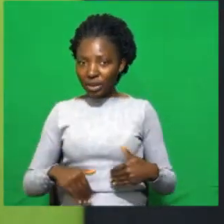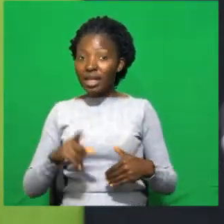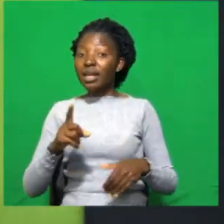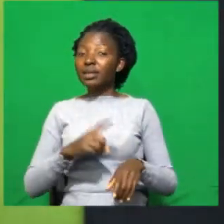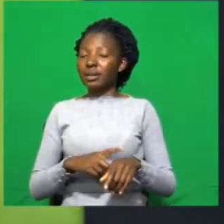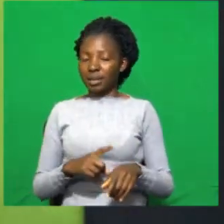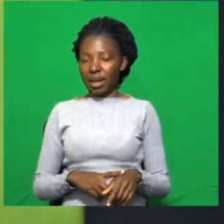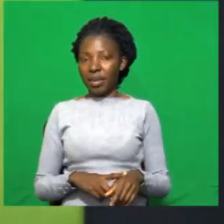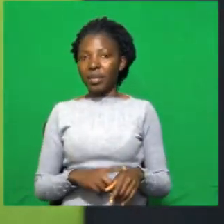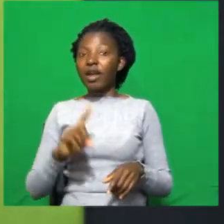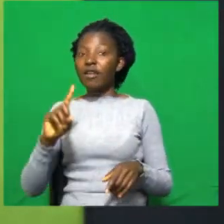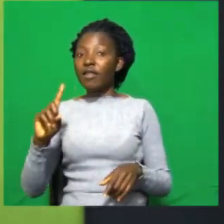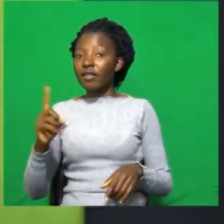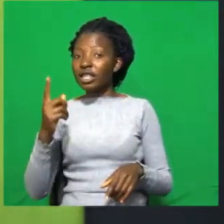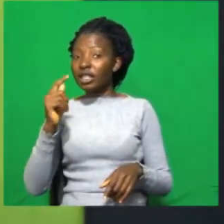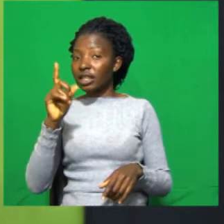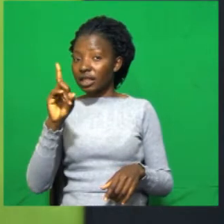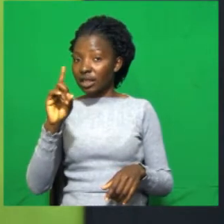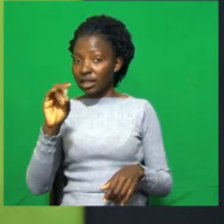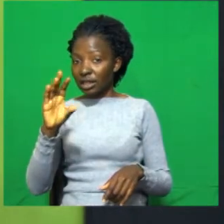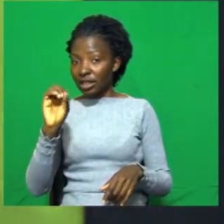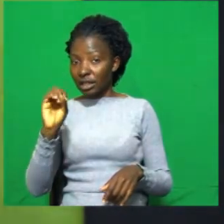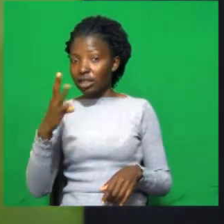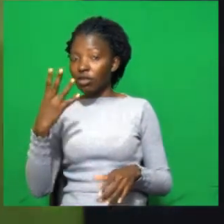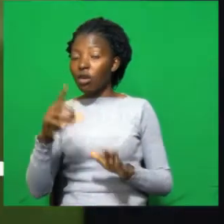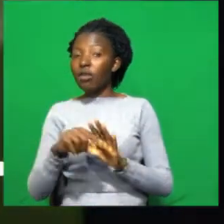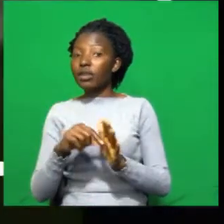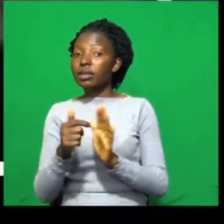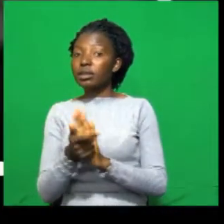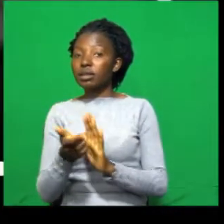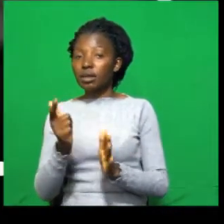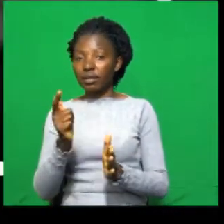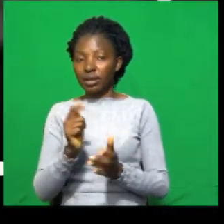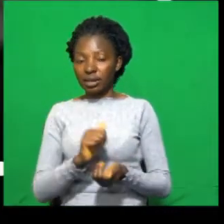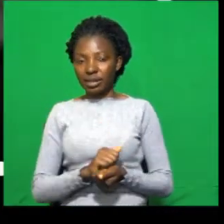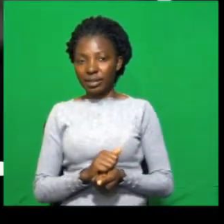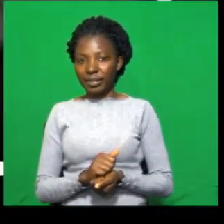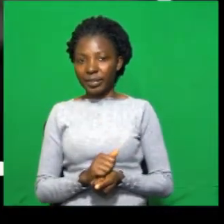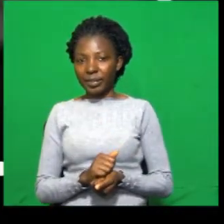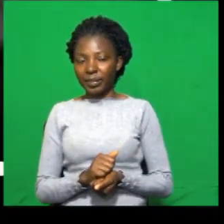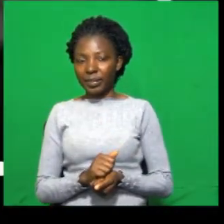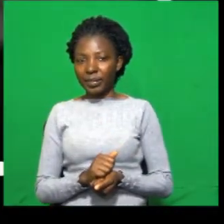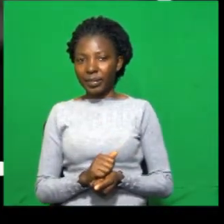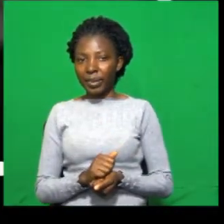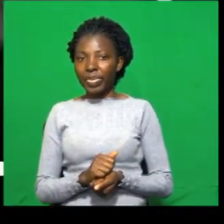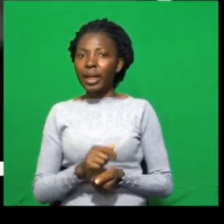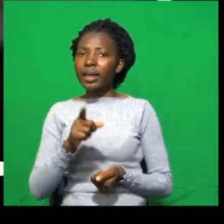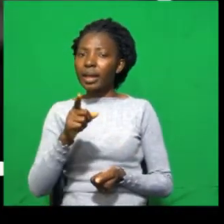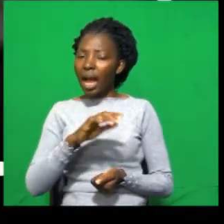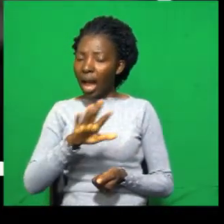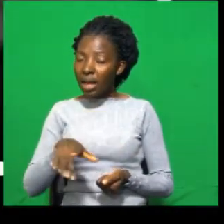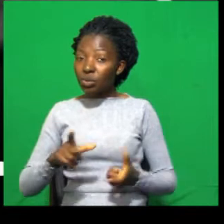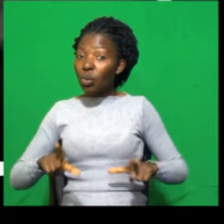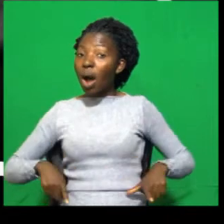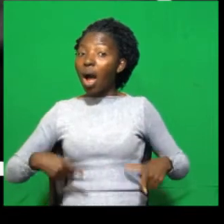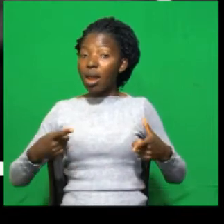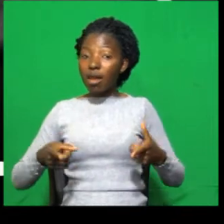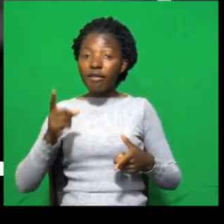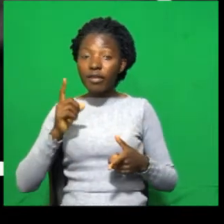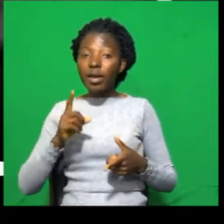matsananguriro anoita vaTesalonika kutanga chapter 4 verse 17. 1 vaTesalonika 4 verse 17. Zvine isu vapenyu